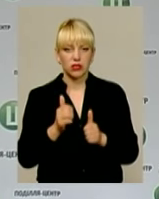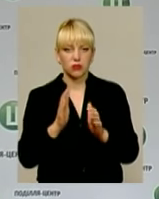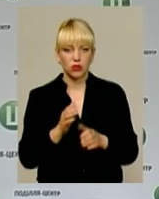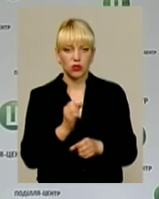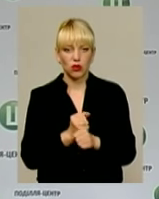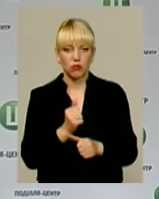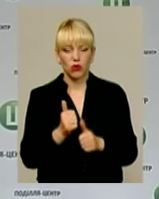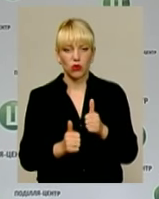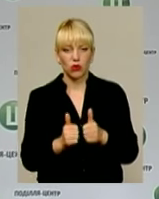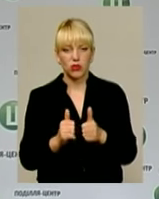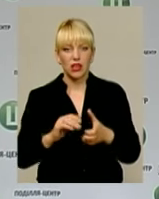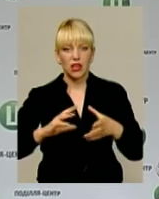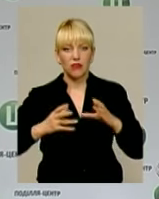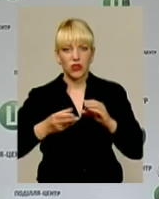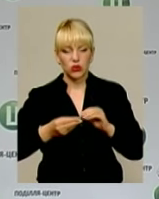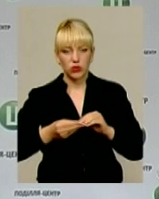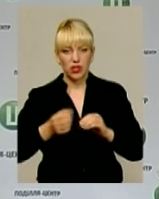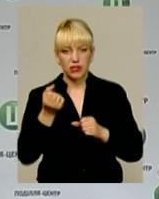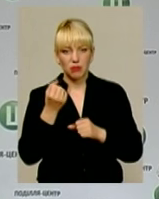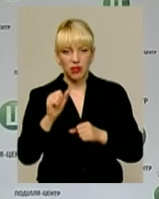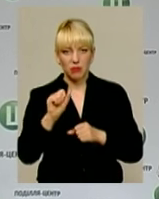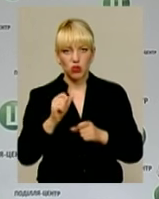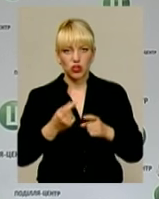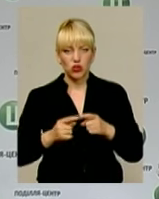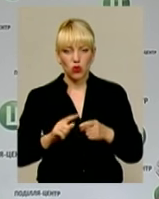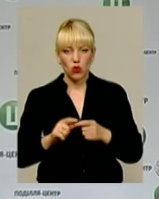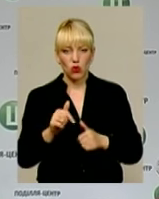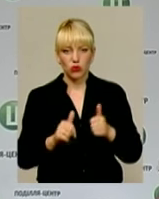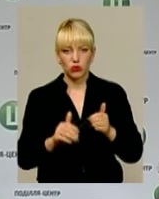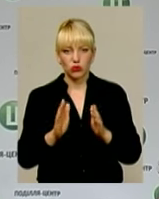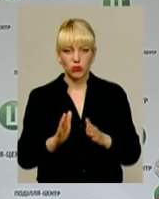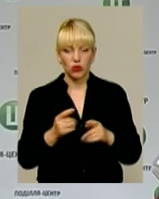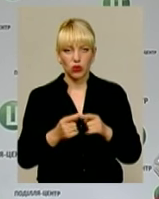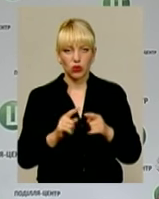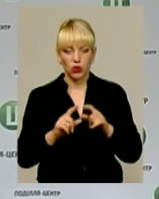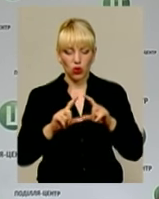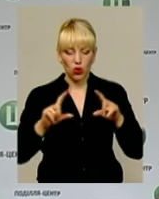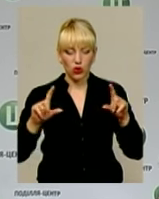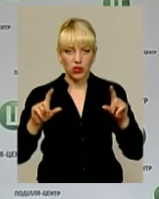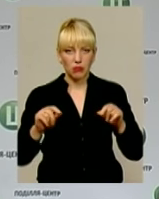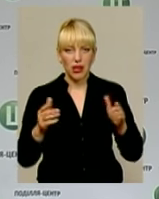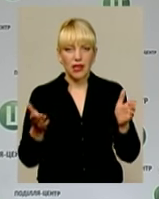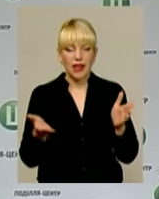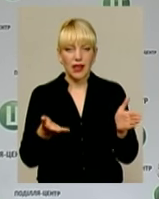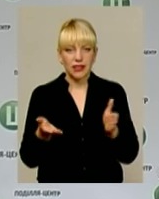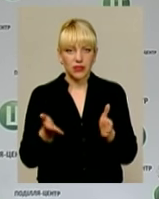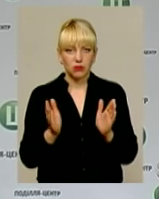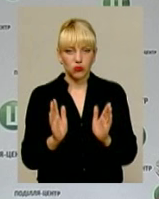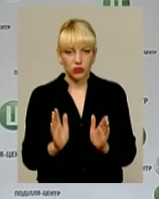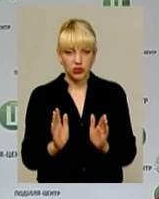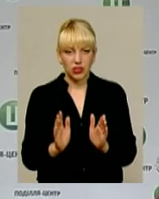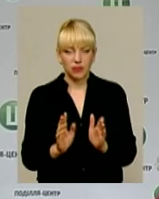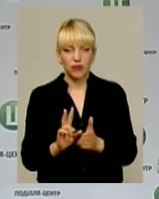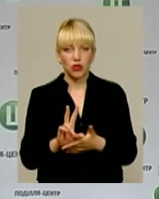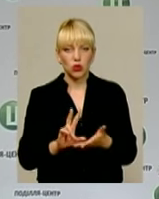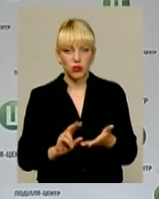конкурс і в результаті переможець у цього конкурсу це буде отой логотип, який буде відображати